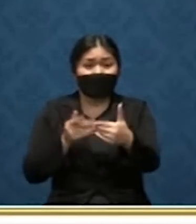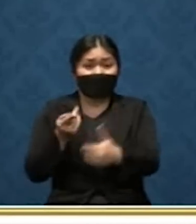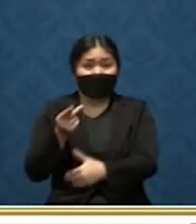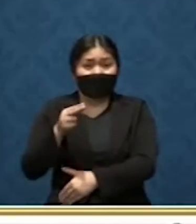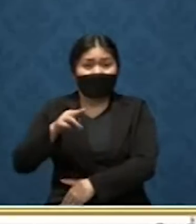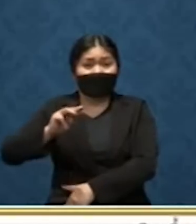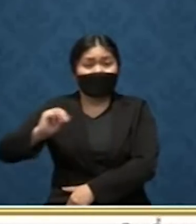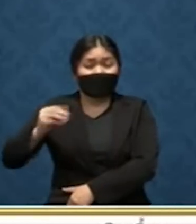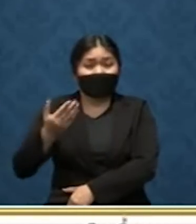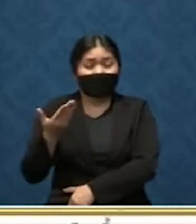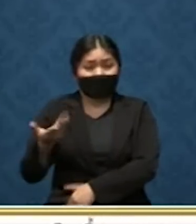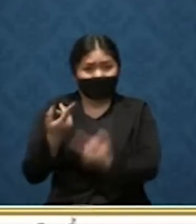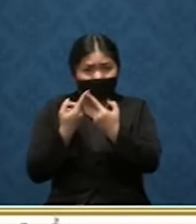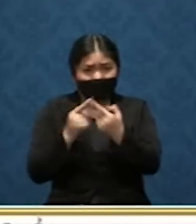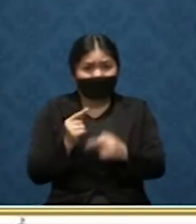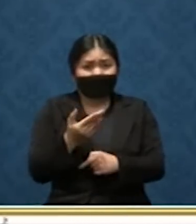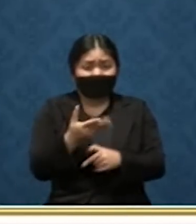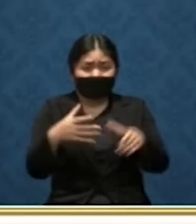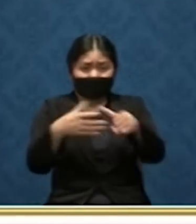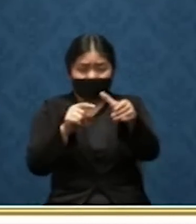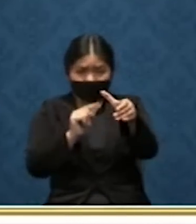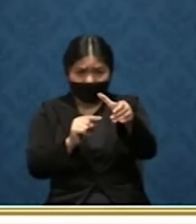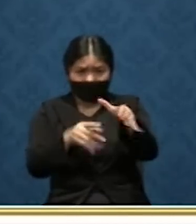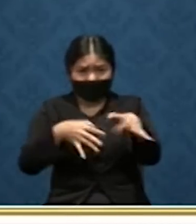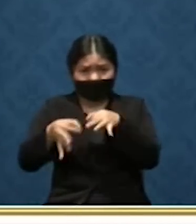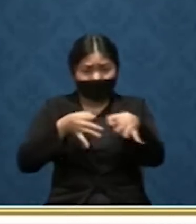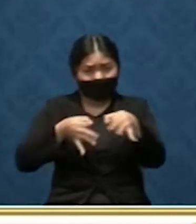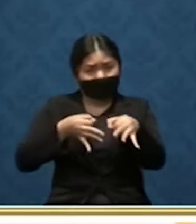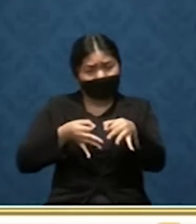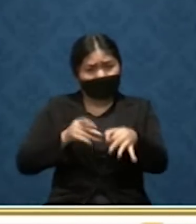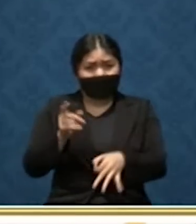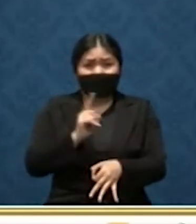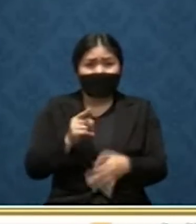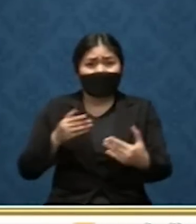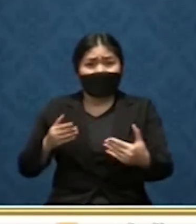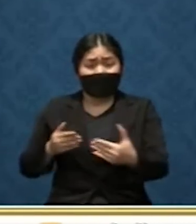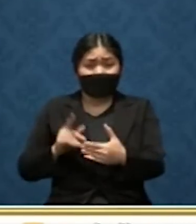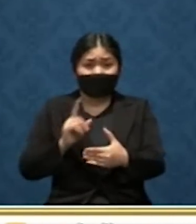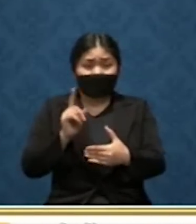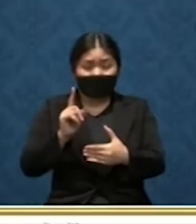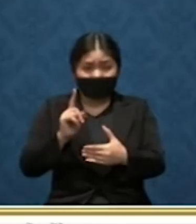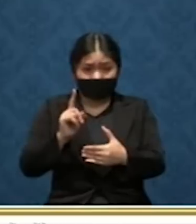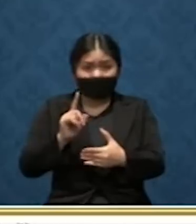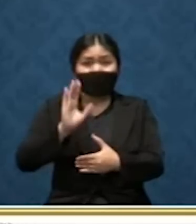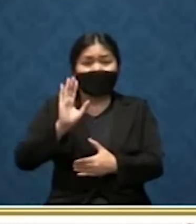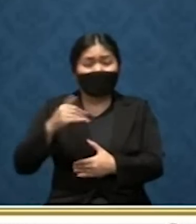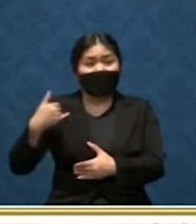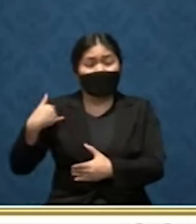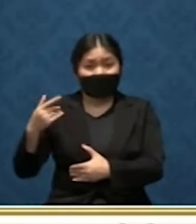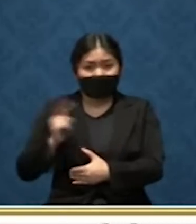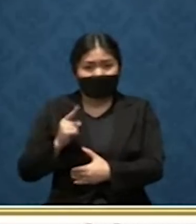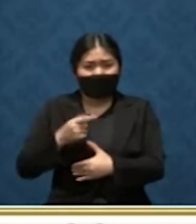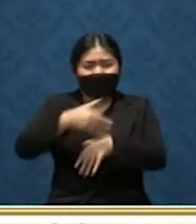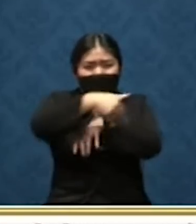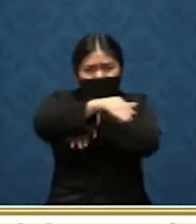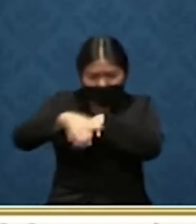มูลทีแต่ว่า ทุก Their SwarmMats กำลัง Wased fromกได้ออกไป